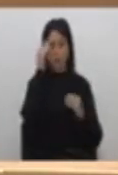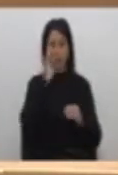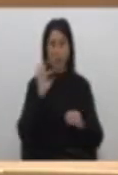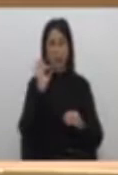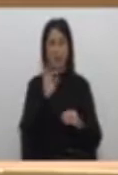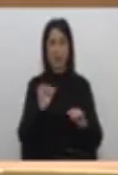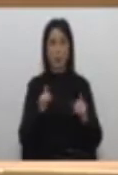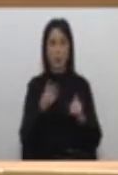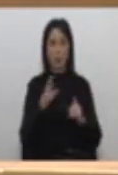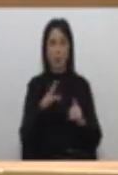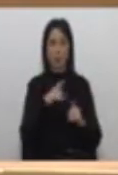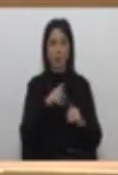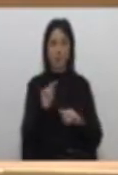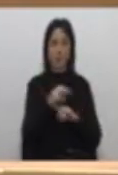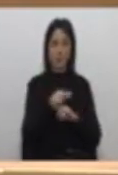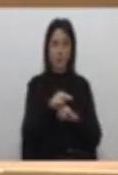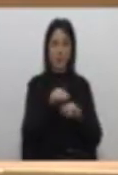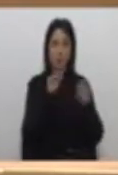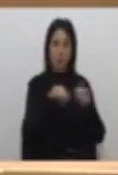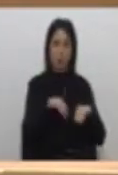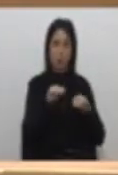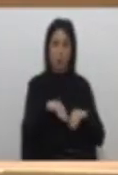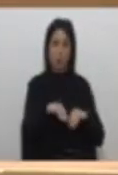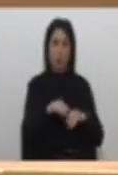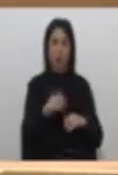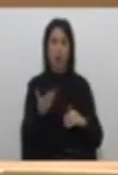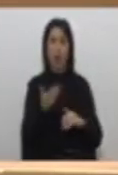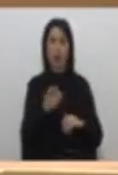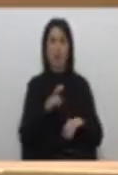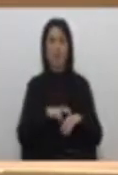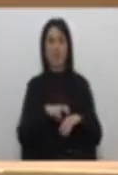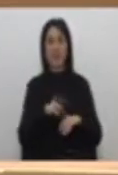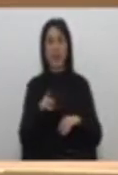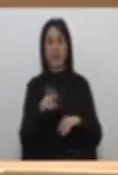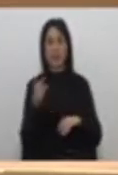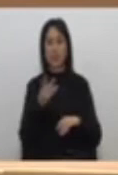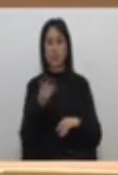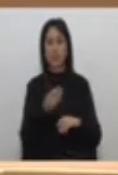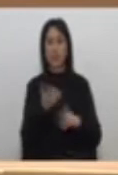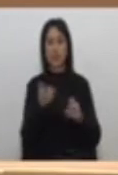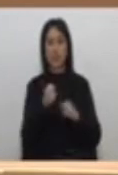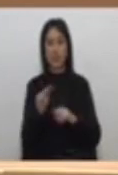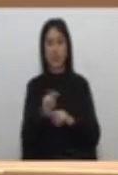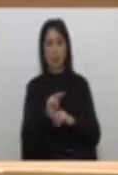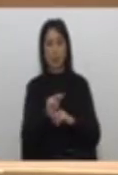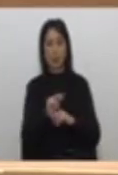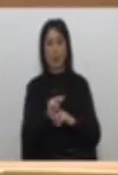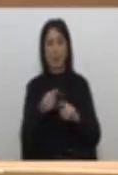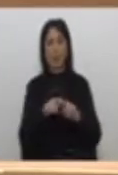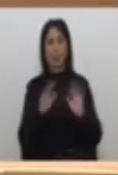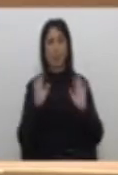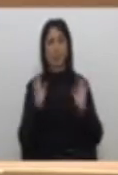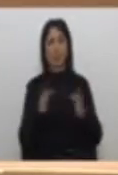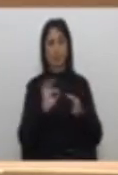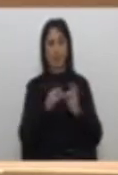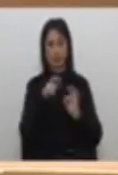თუ როგორი უნდა იყოს სამკურნალო პროტოკოლი, როგორ რომელ სამედიცინო დაწესებულებაში უნდა მიიღოს მკურნალობა ამ შემთხვევაში